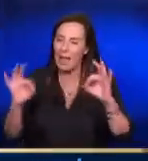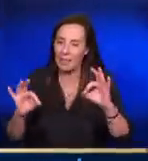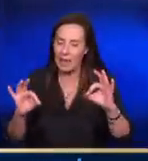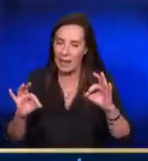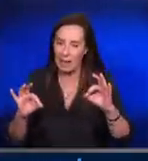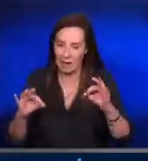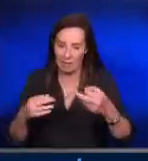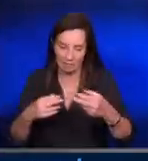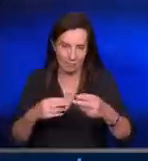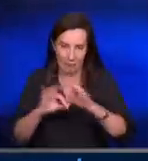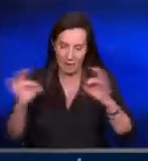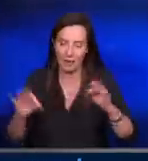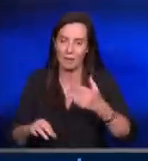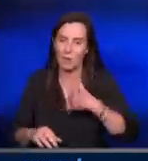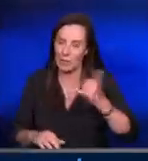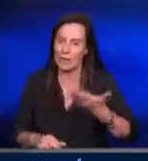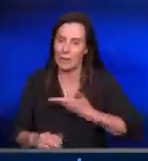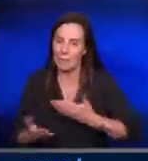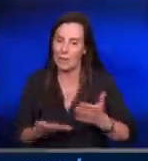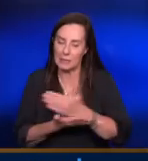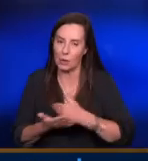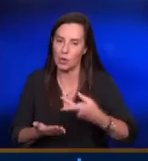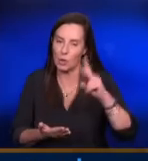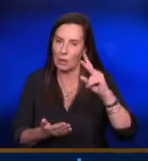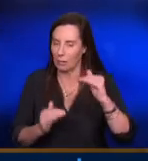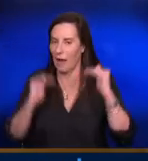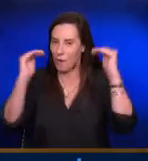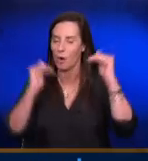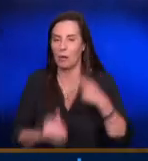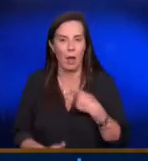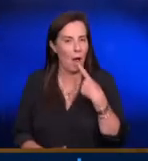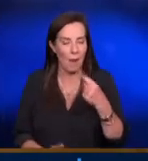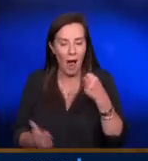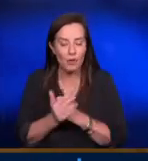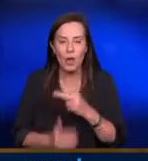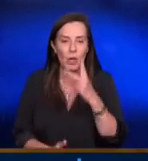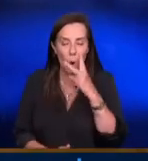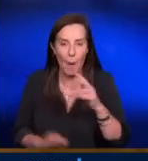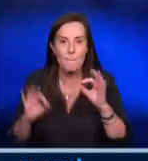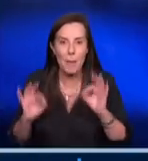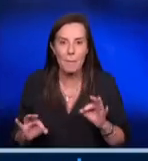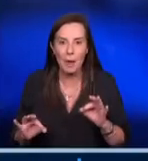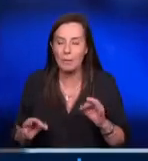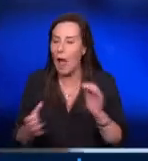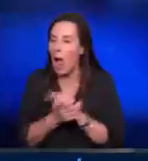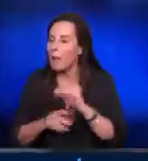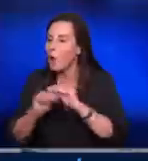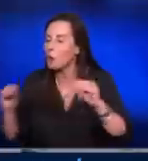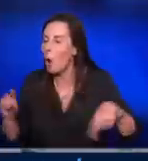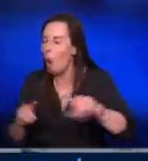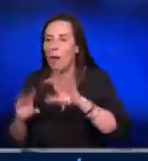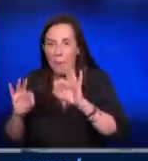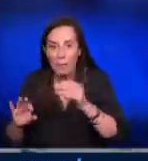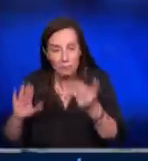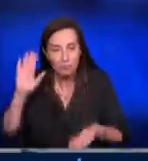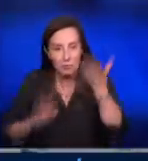בקרוב ייכנסו לתוקף ואנחנו כן נקבל שכר שהוא יותר גבוה. ואמרתי שעד שאני לא רואה באמת חברות, מורות, עמיתות